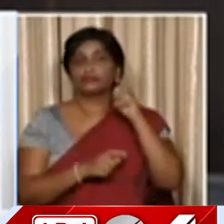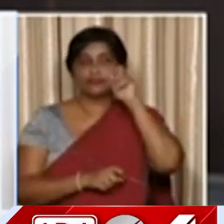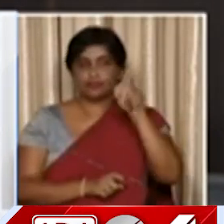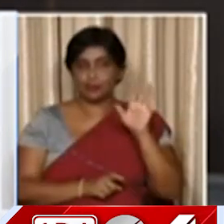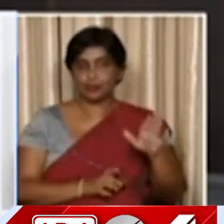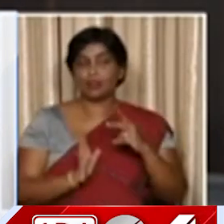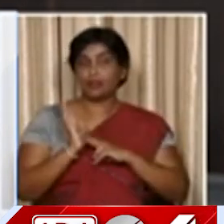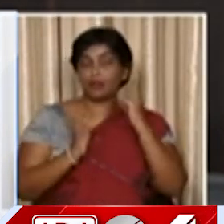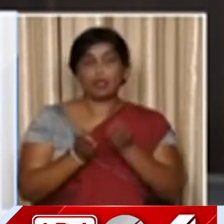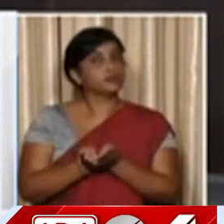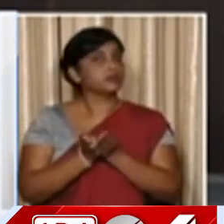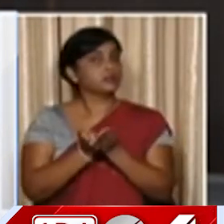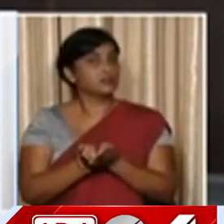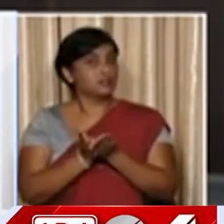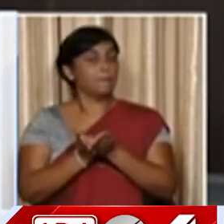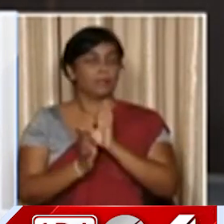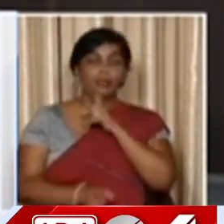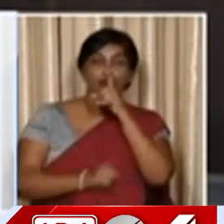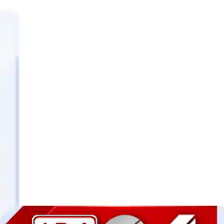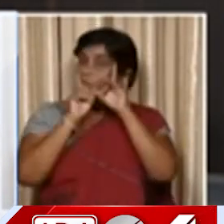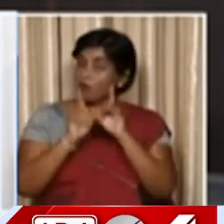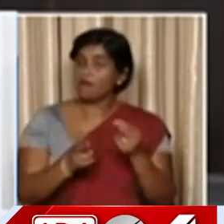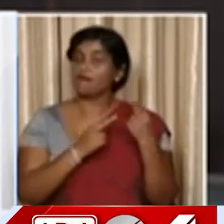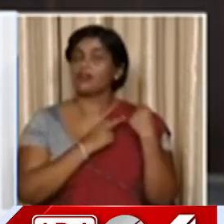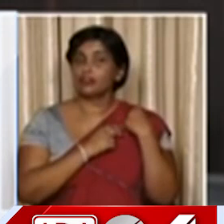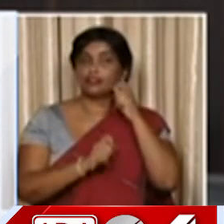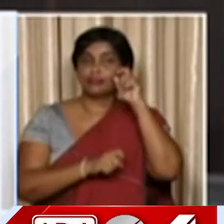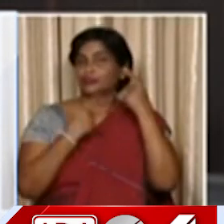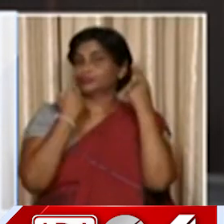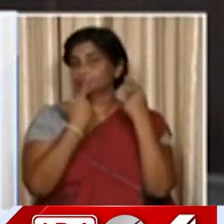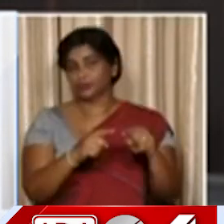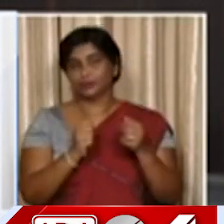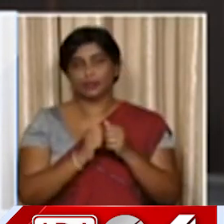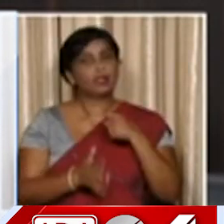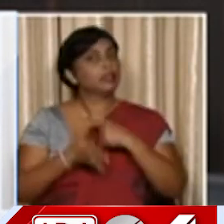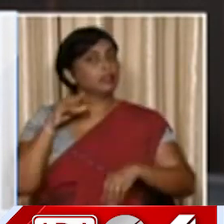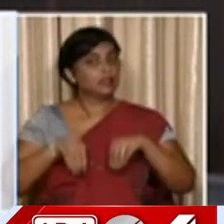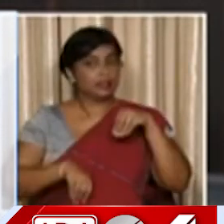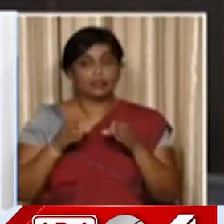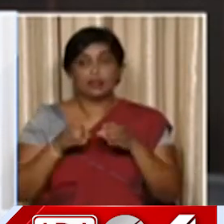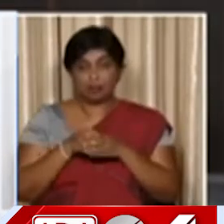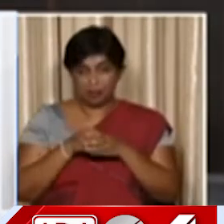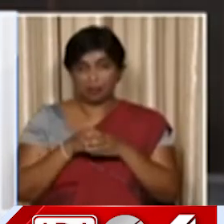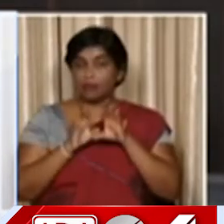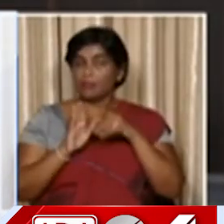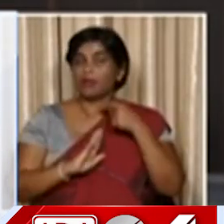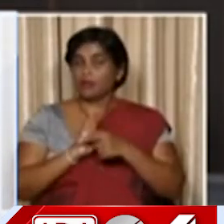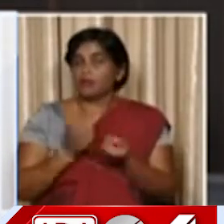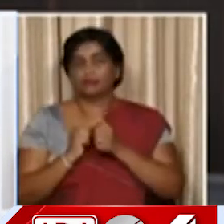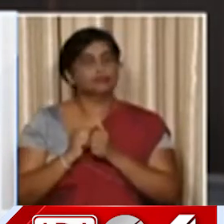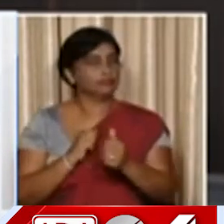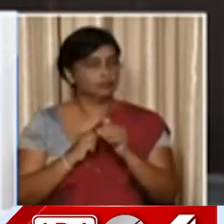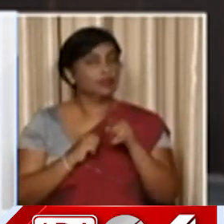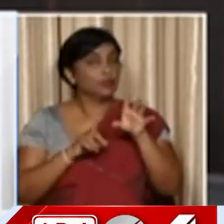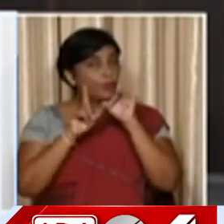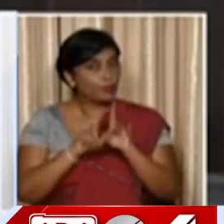ඒවා ජාතික සම්පත් කියා තවදුරටත් ඒවැය බර ජනතාව පිට පටවන දේශපාලන කණ්ඩායම් කරන්නේ රට ආපස්සට ඇදීම.